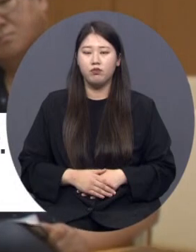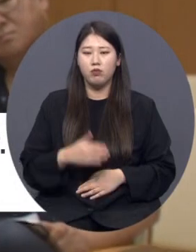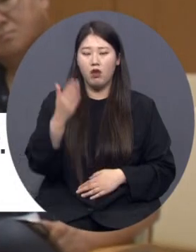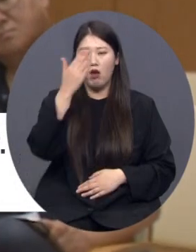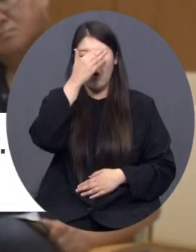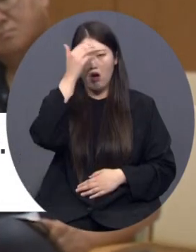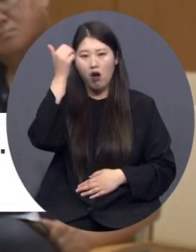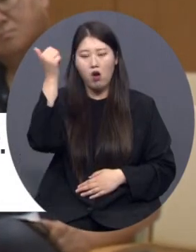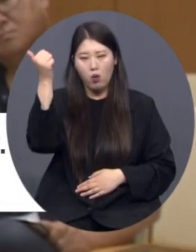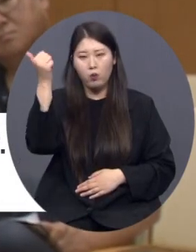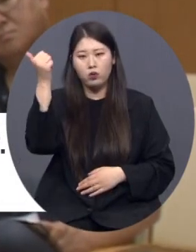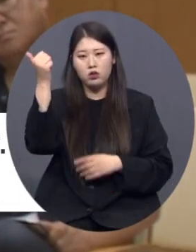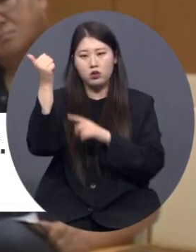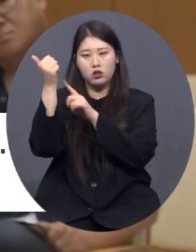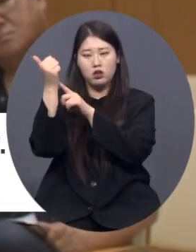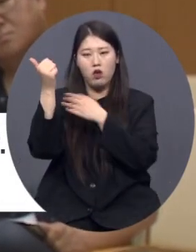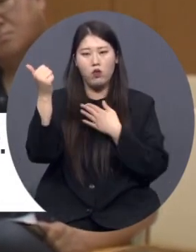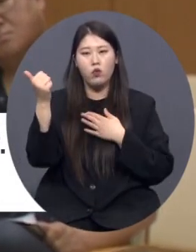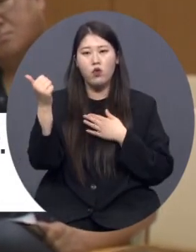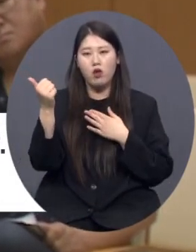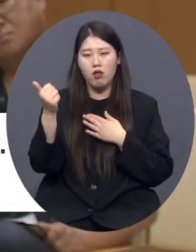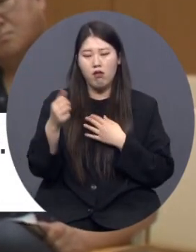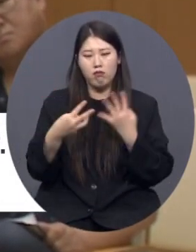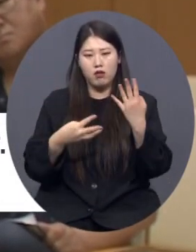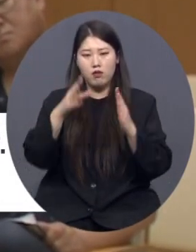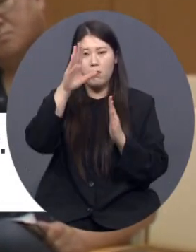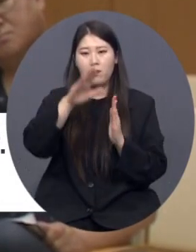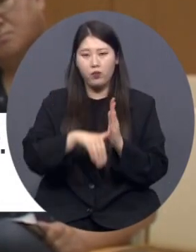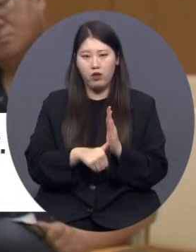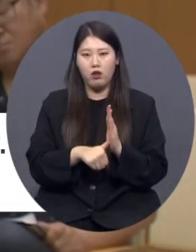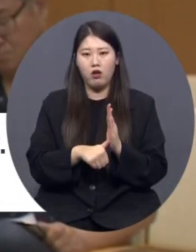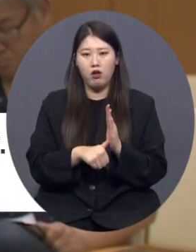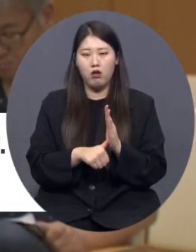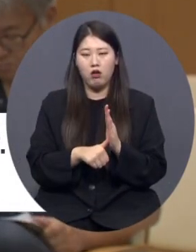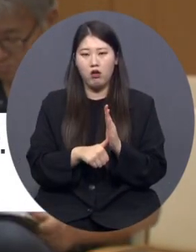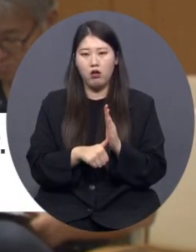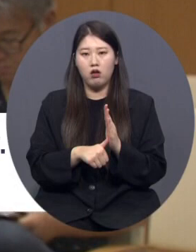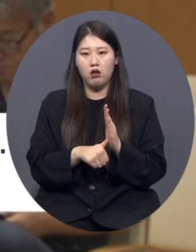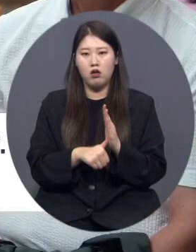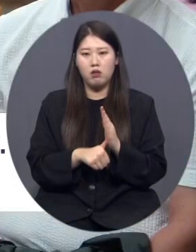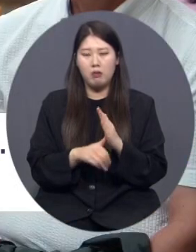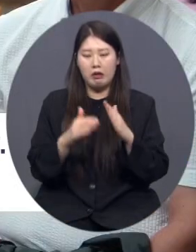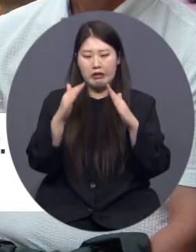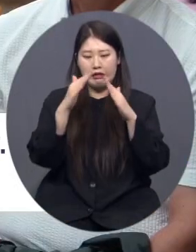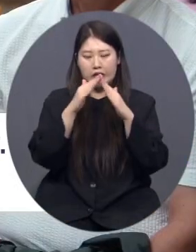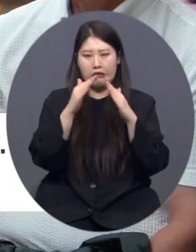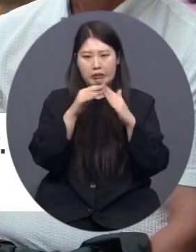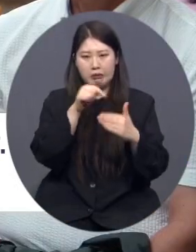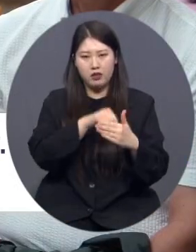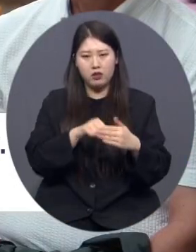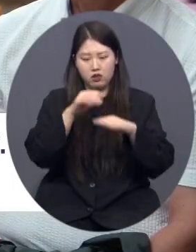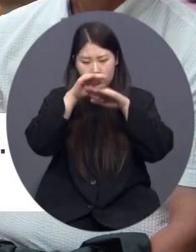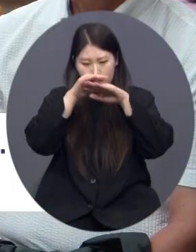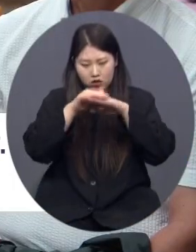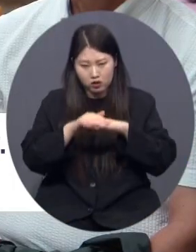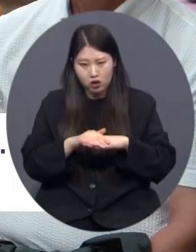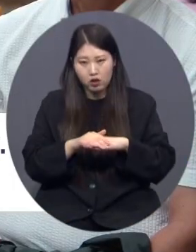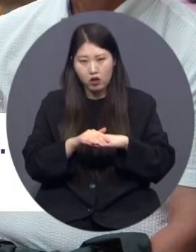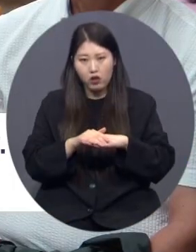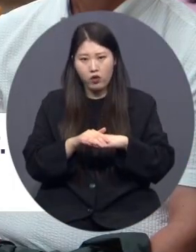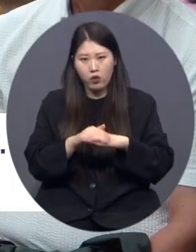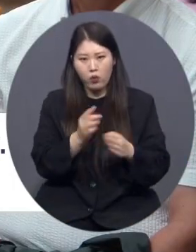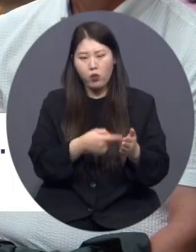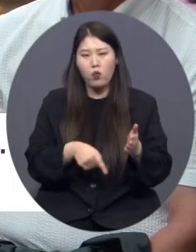할아버지가 저한테 그4.3 사건 때그 집에서 제사 날